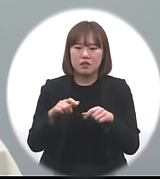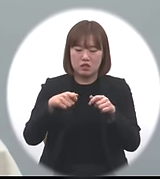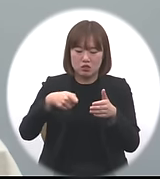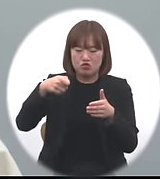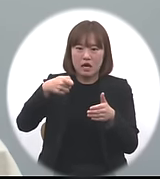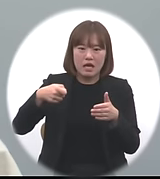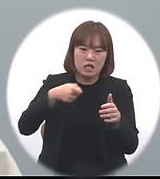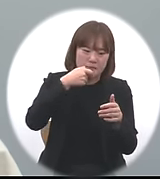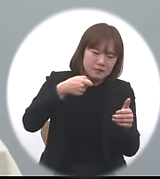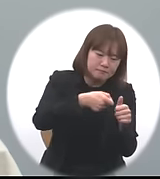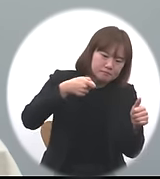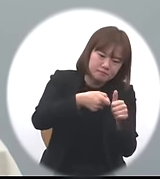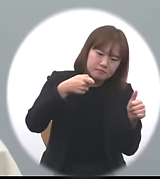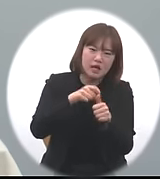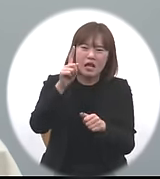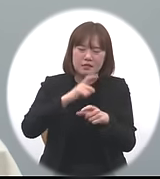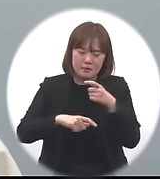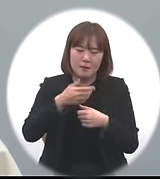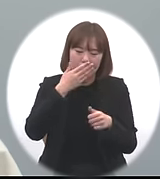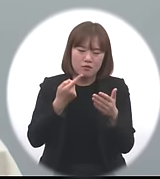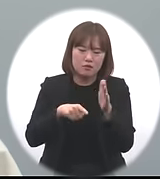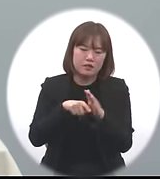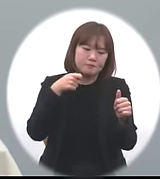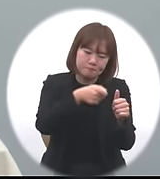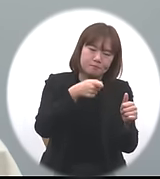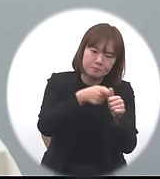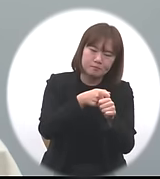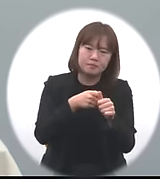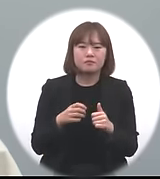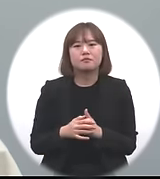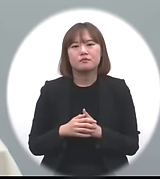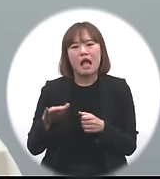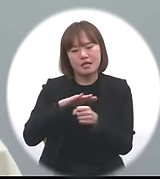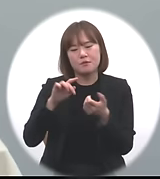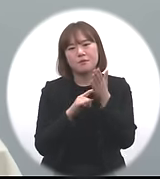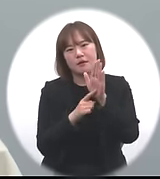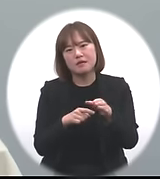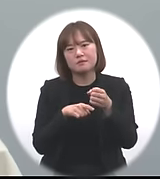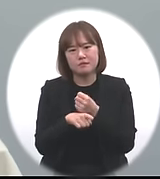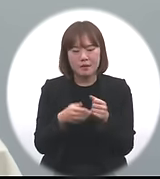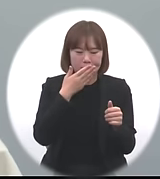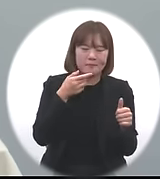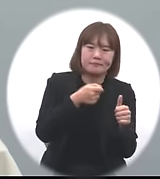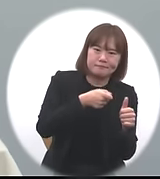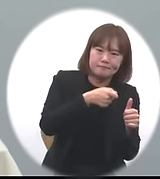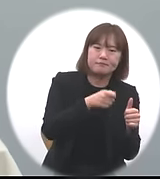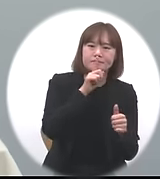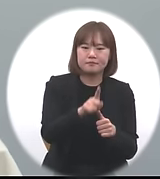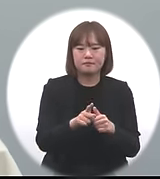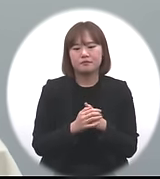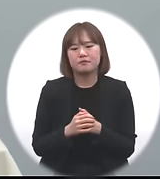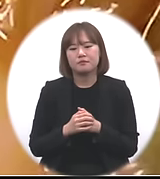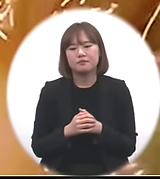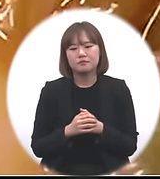싫어해서요. 그리고 숟가락을 들고 쫓아다닙니다. 한 숟가락이라도 더 먹이는 게 우리 애한테 최대한 애정을 표현하고 사랑을 주고 이런다고